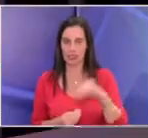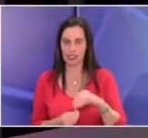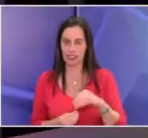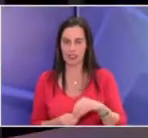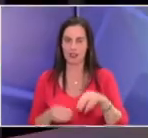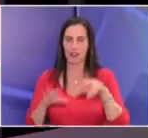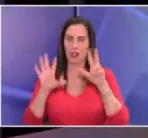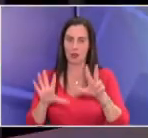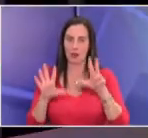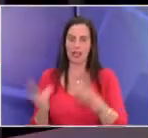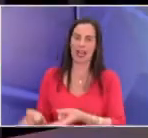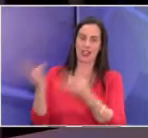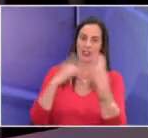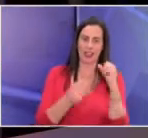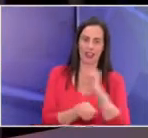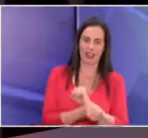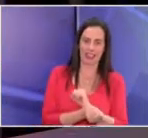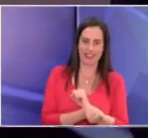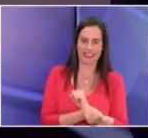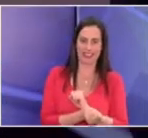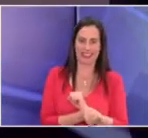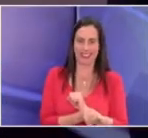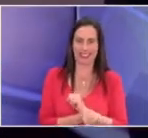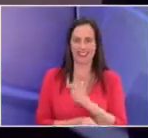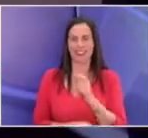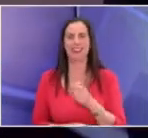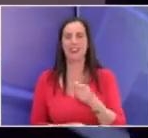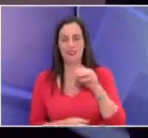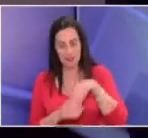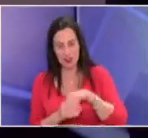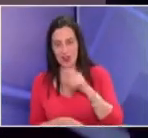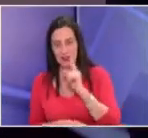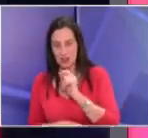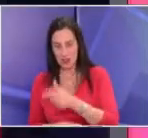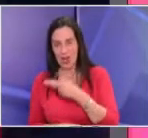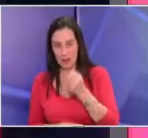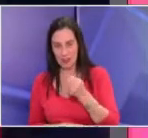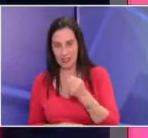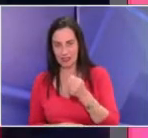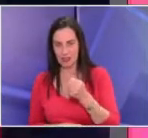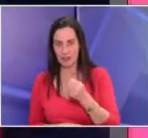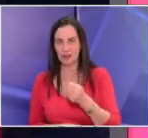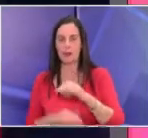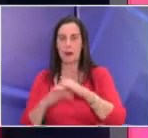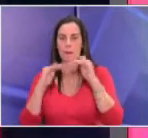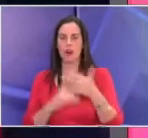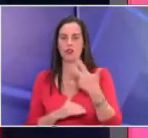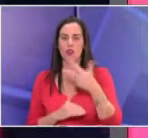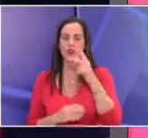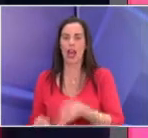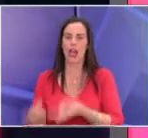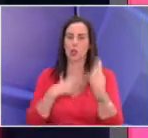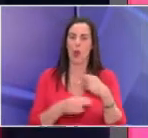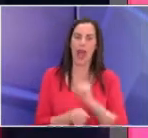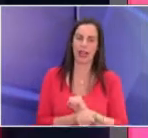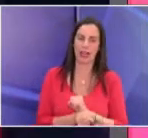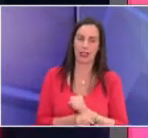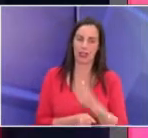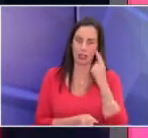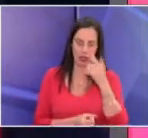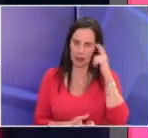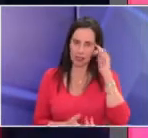על עברייני מין. אני חייבת להגיד שאותי פחות מהנושא של הפשיעה באמת מטריד הנושא הזה של ההשתלבות